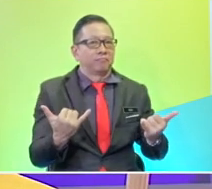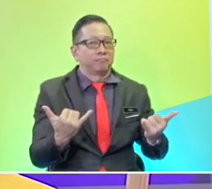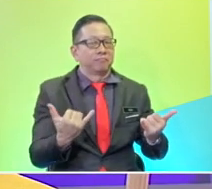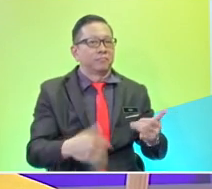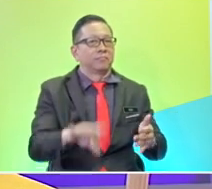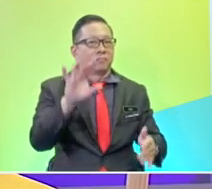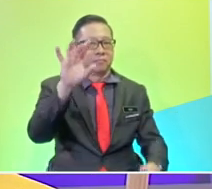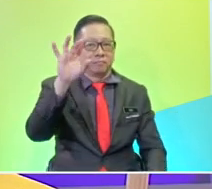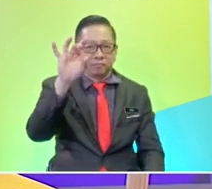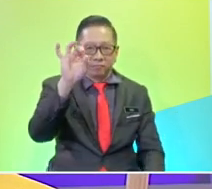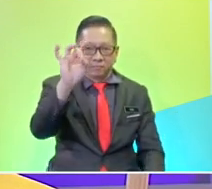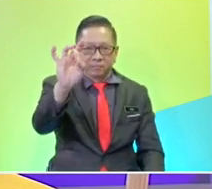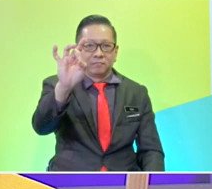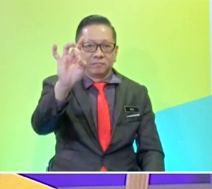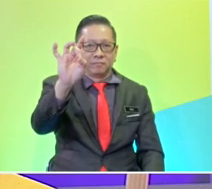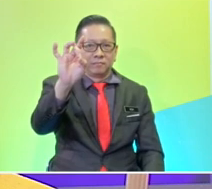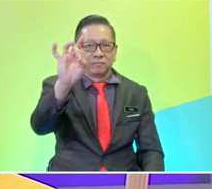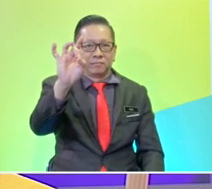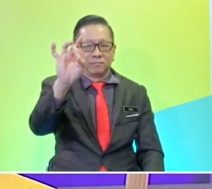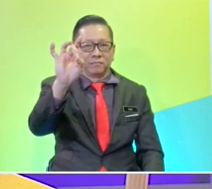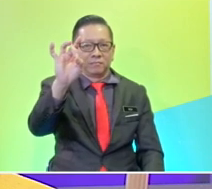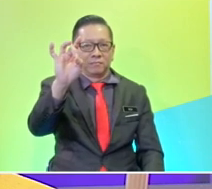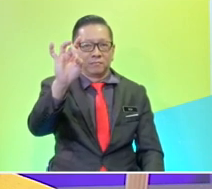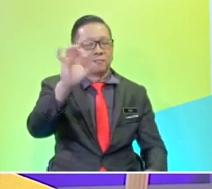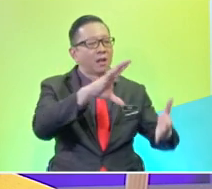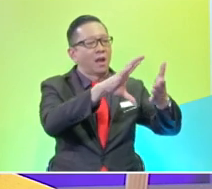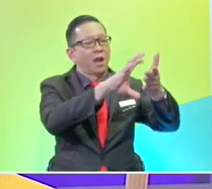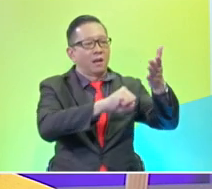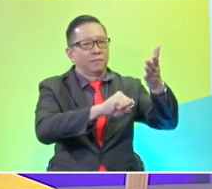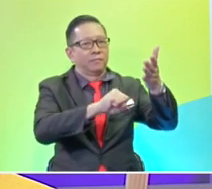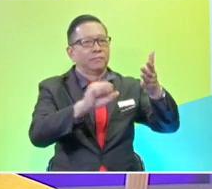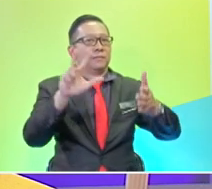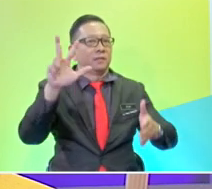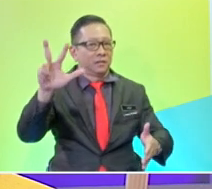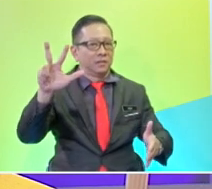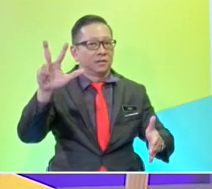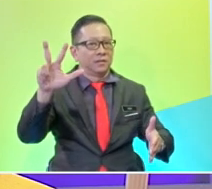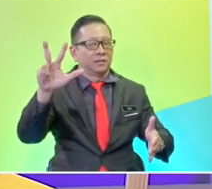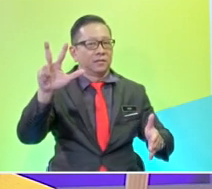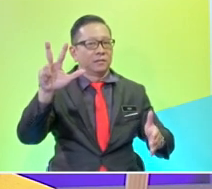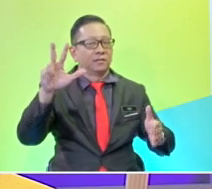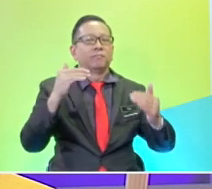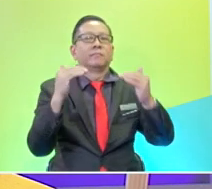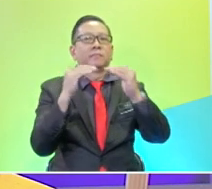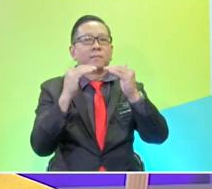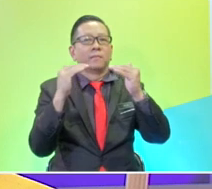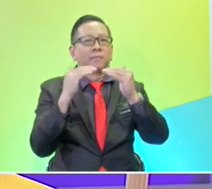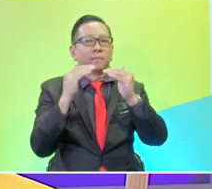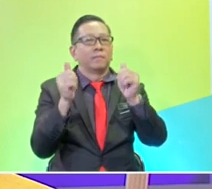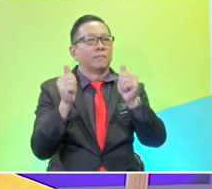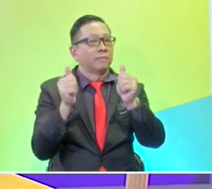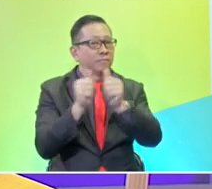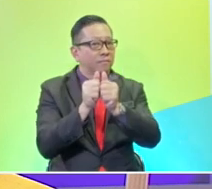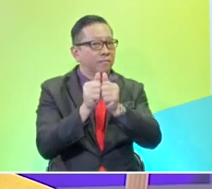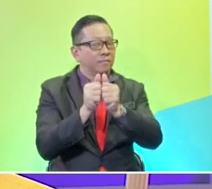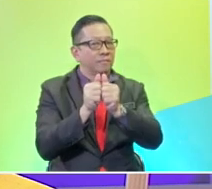8 Lepas tuh tulang tiga sama dengan oke Saya tunjukkan